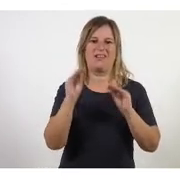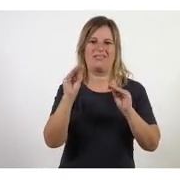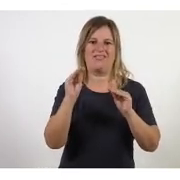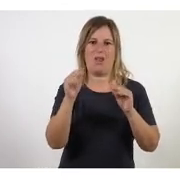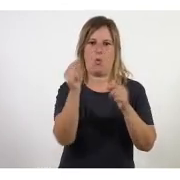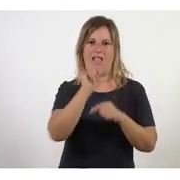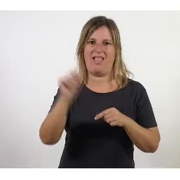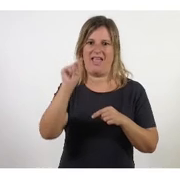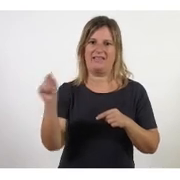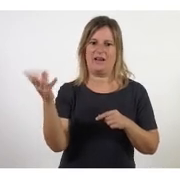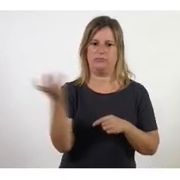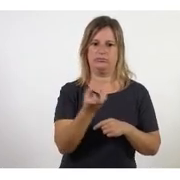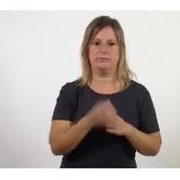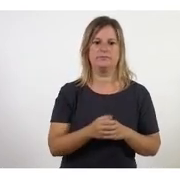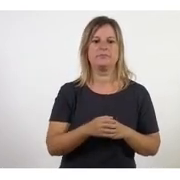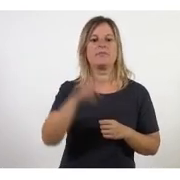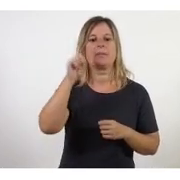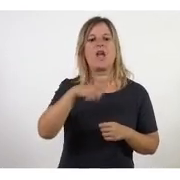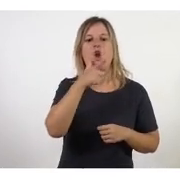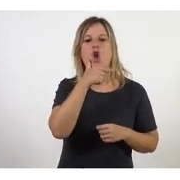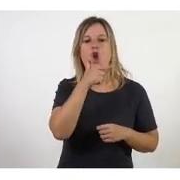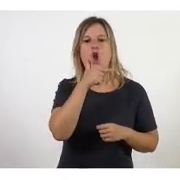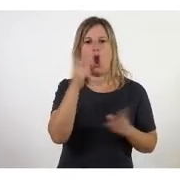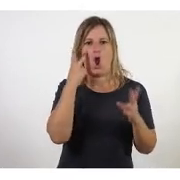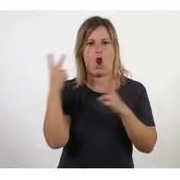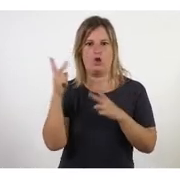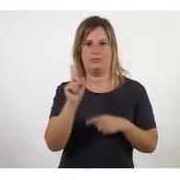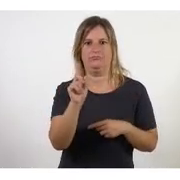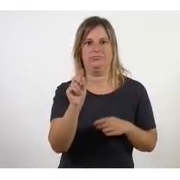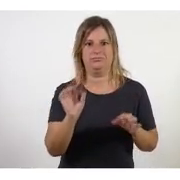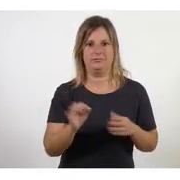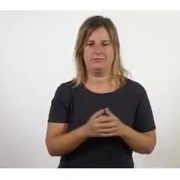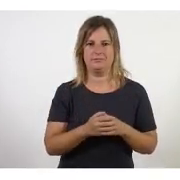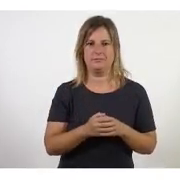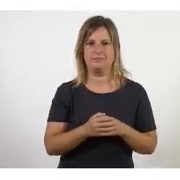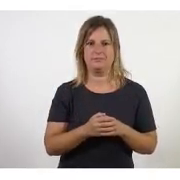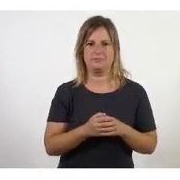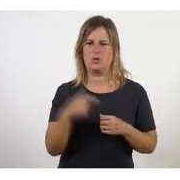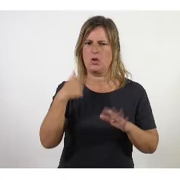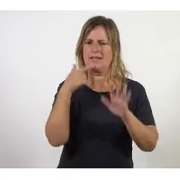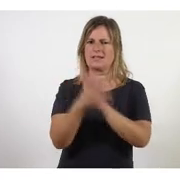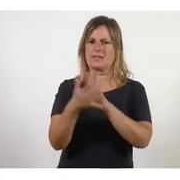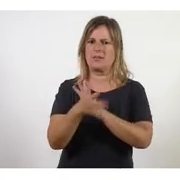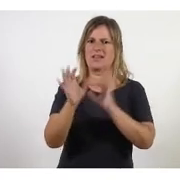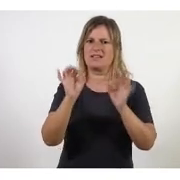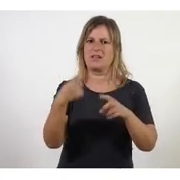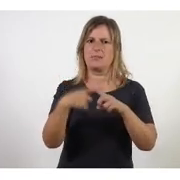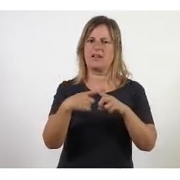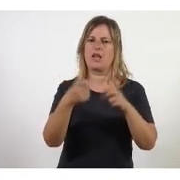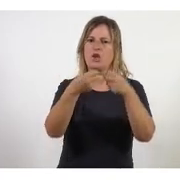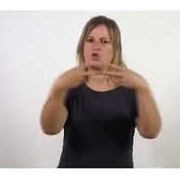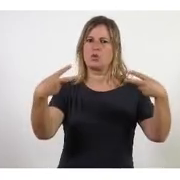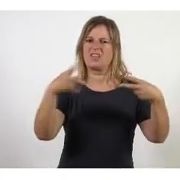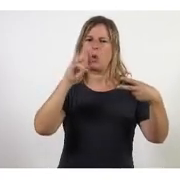botó, millor dit, el dels colors. Aquí sí que m'aturaré. Per què? Perquè els subtítols clàssics, i n'hi ha de dos tipus,